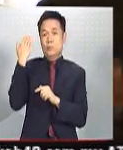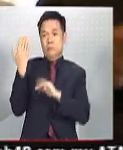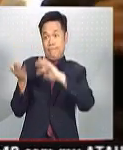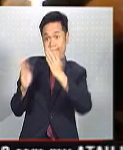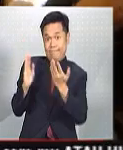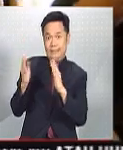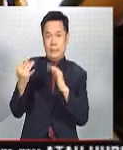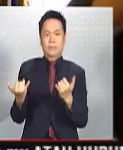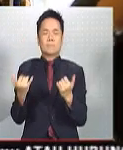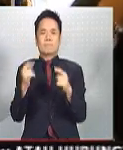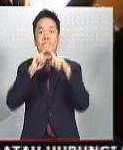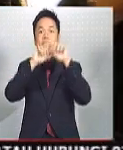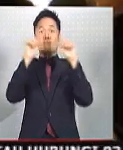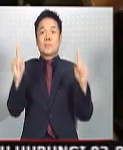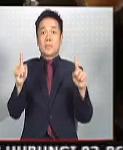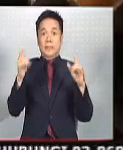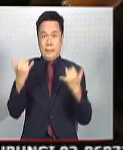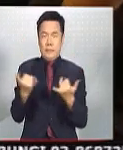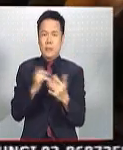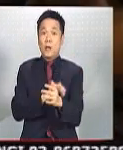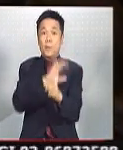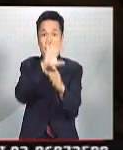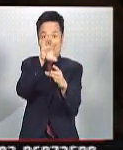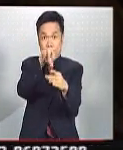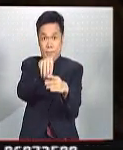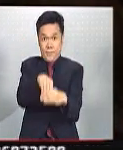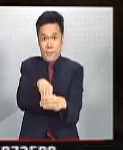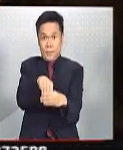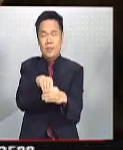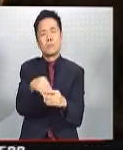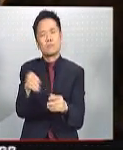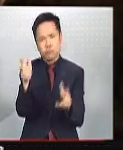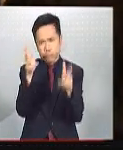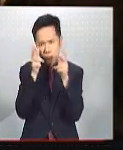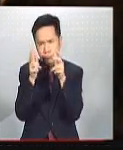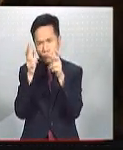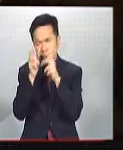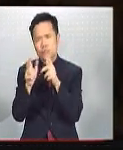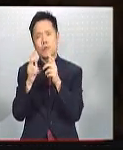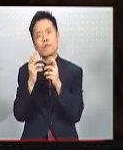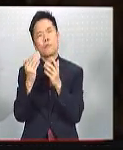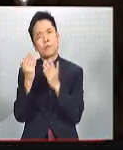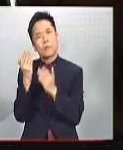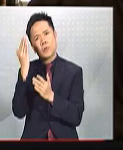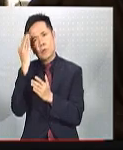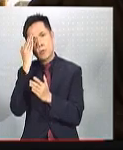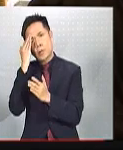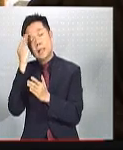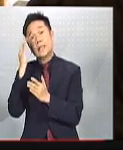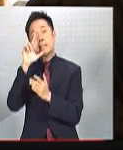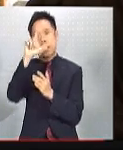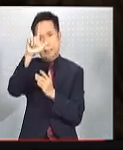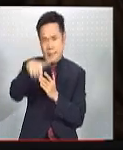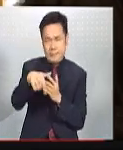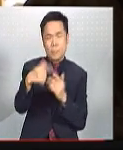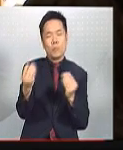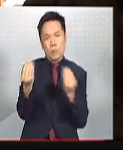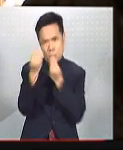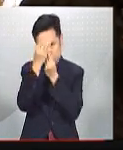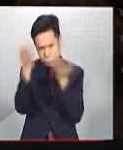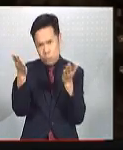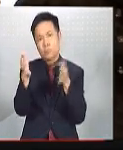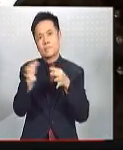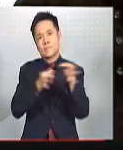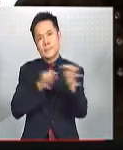perlu masuk dulu, mendengar briefing dan sebagainya, baru saya boleh memberi komen yang lebih detail